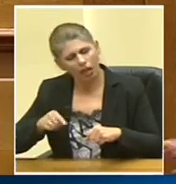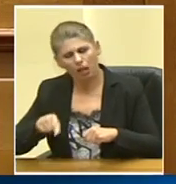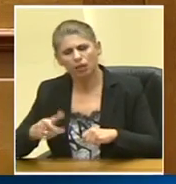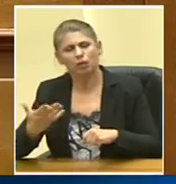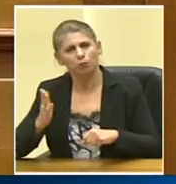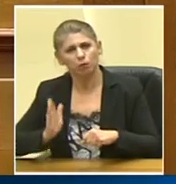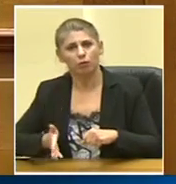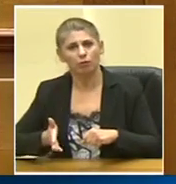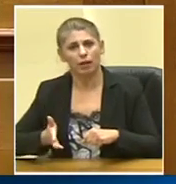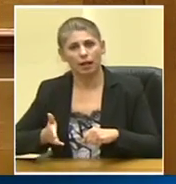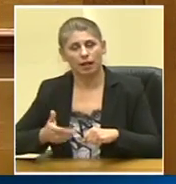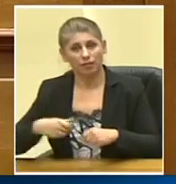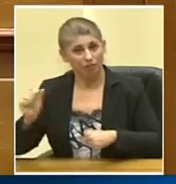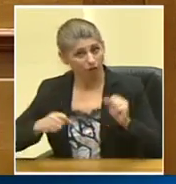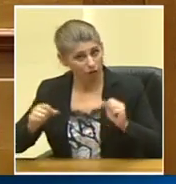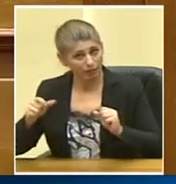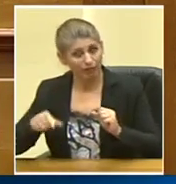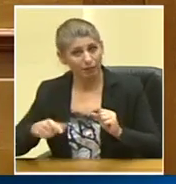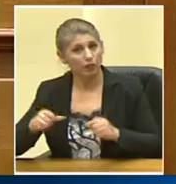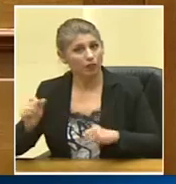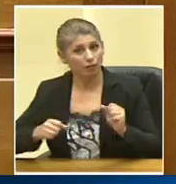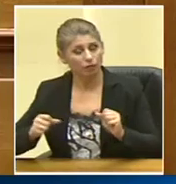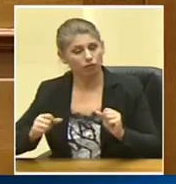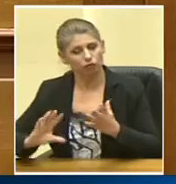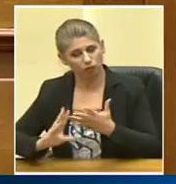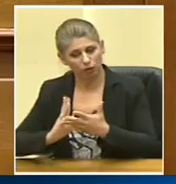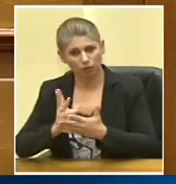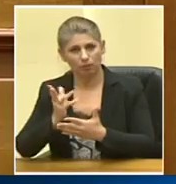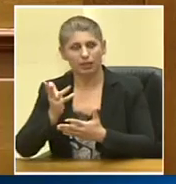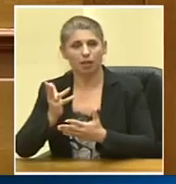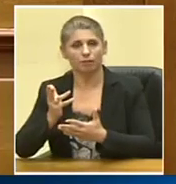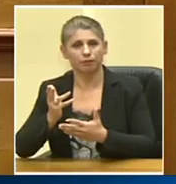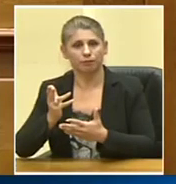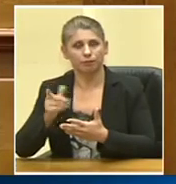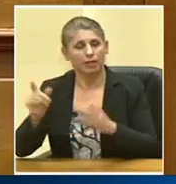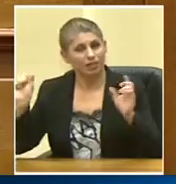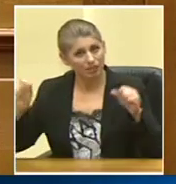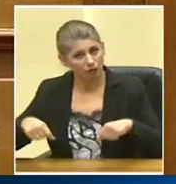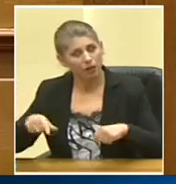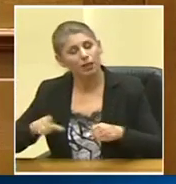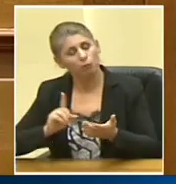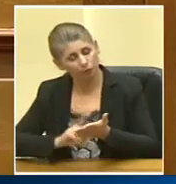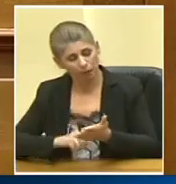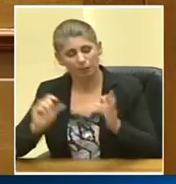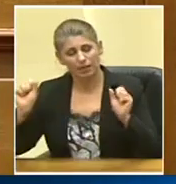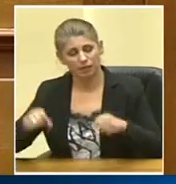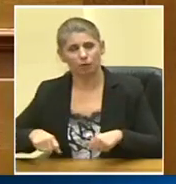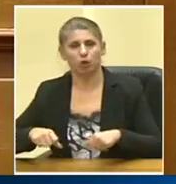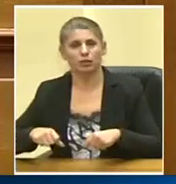Θα διαφωνήσει εκεί που θα διαφωνήσει επικοδομητικά και θα συμφωνήσει εκεί που πρέπει να